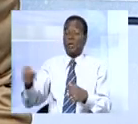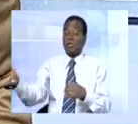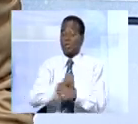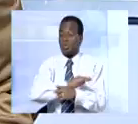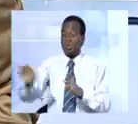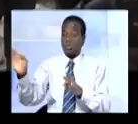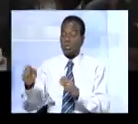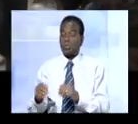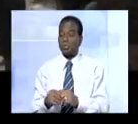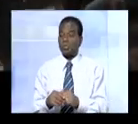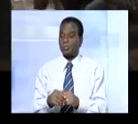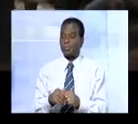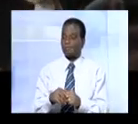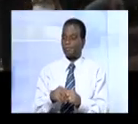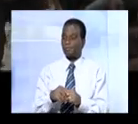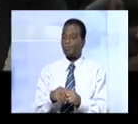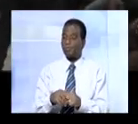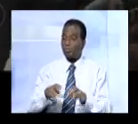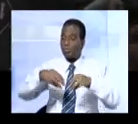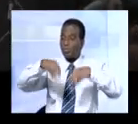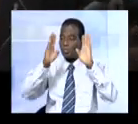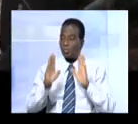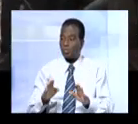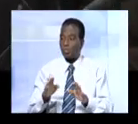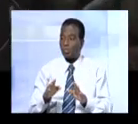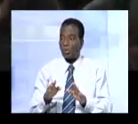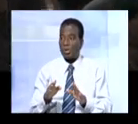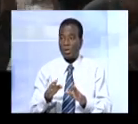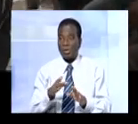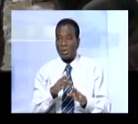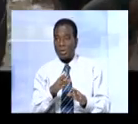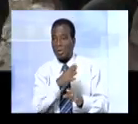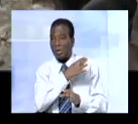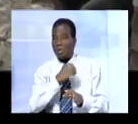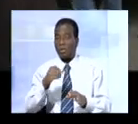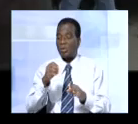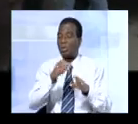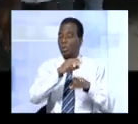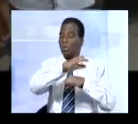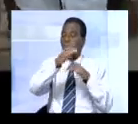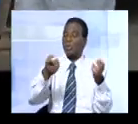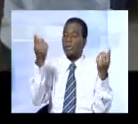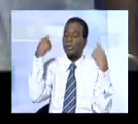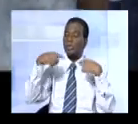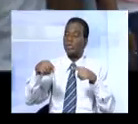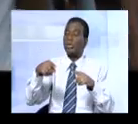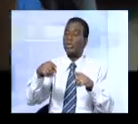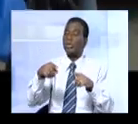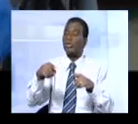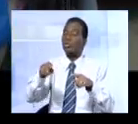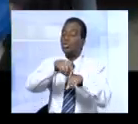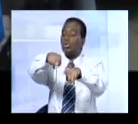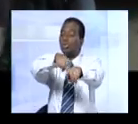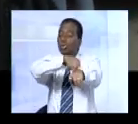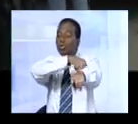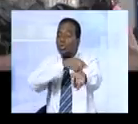Kando. Les commerçants installés de façon anarchique tout le long du boulevard Nangua-Brogoua dans la commune